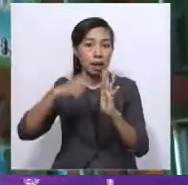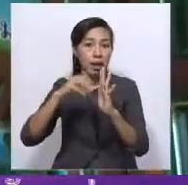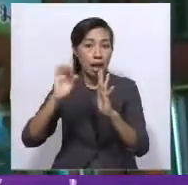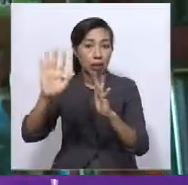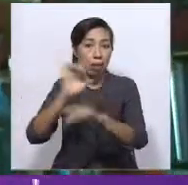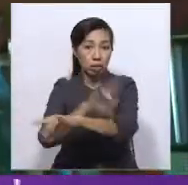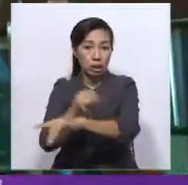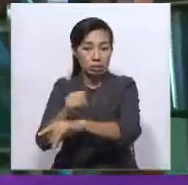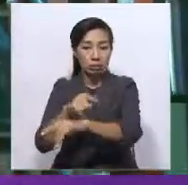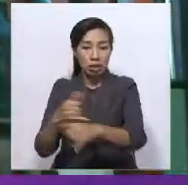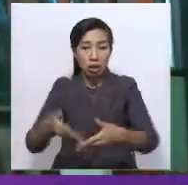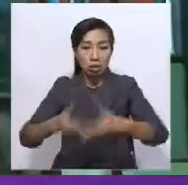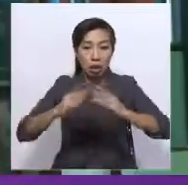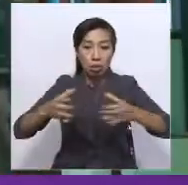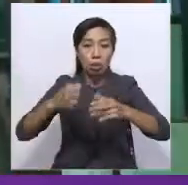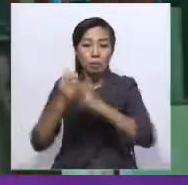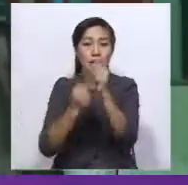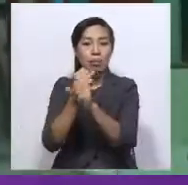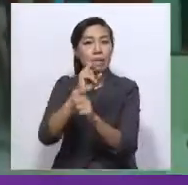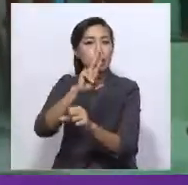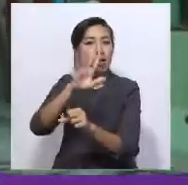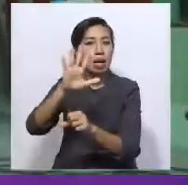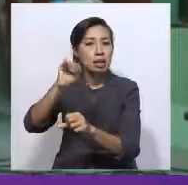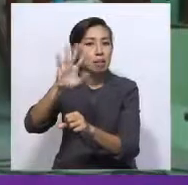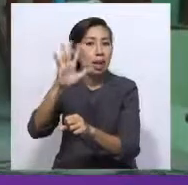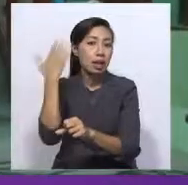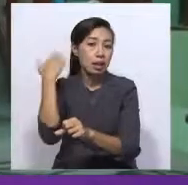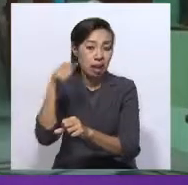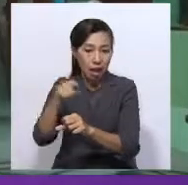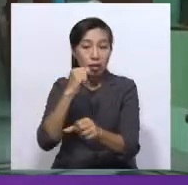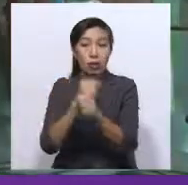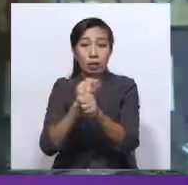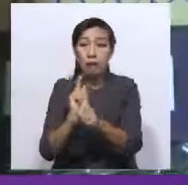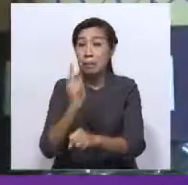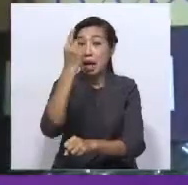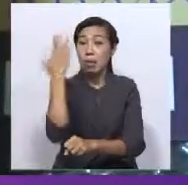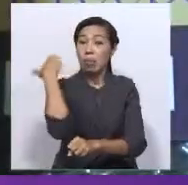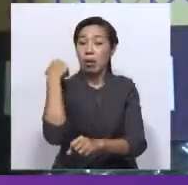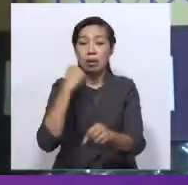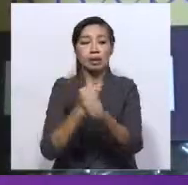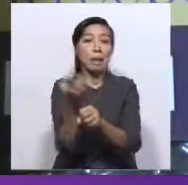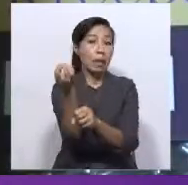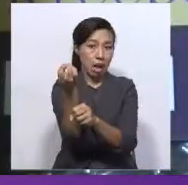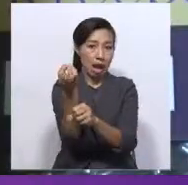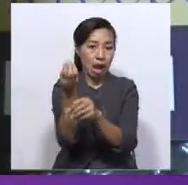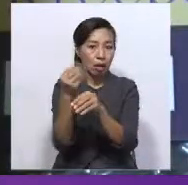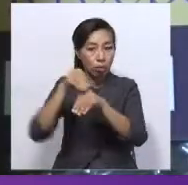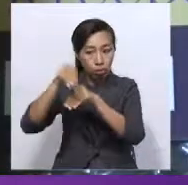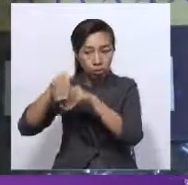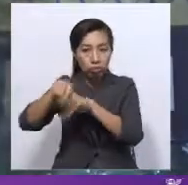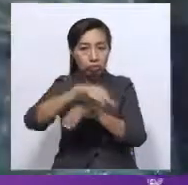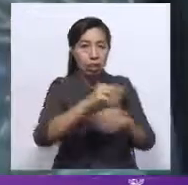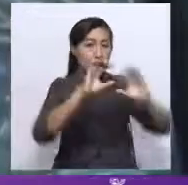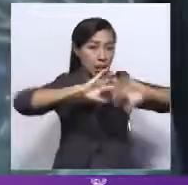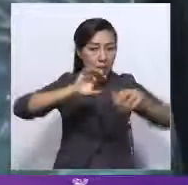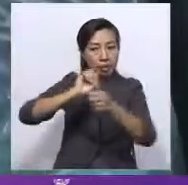กลุ่มตั้งแต่ปี2545โดยเริ่มแรกเป็นการรวมกลุ่มเพื่อผลิตเมล็ดพันธุ์ข้าวโดยได้รับคำแนะนำส่งเสริมจากภาครัฐ